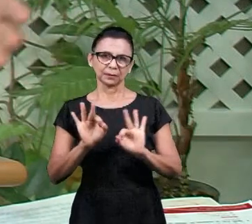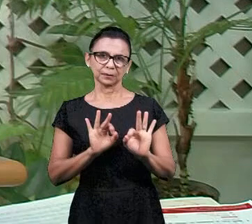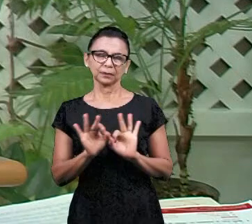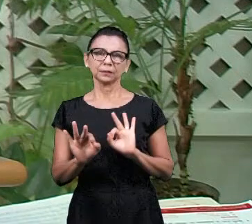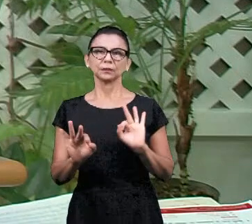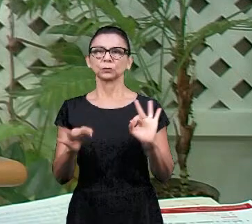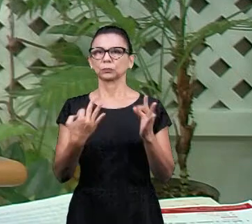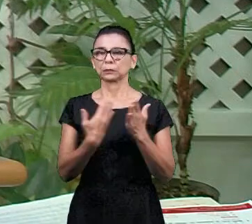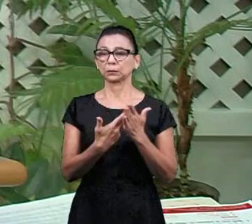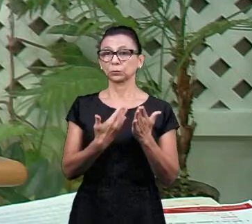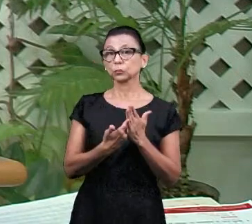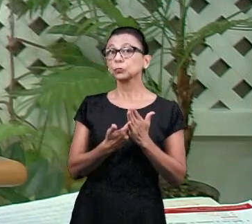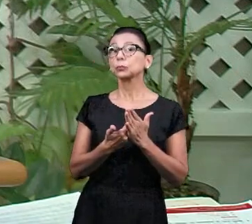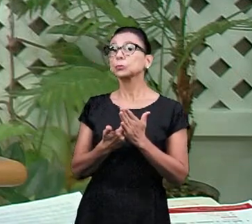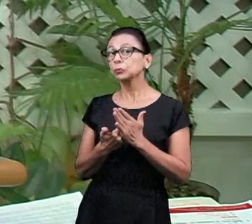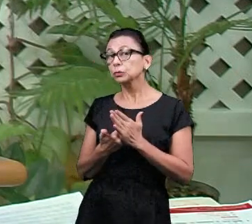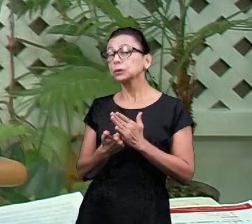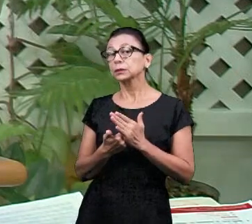apportez.